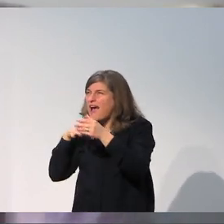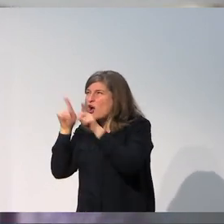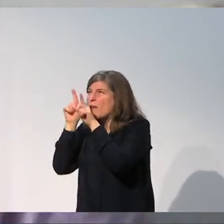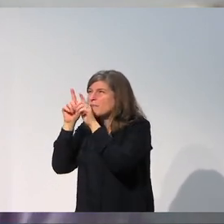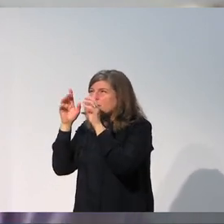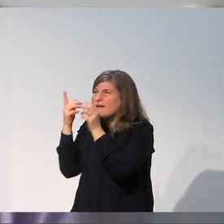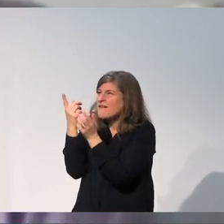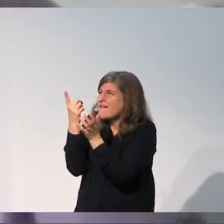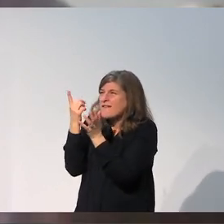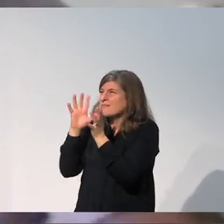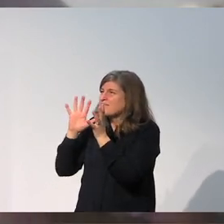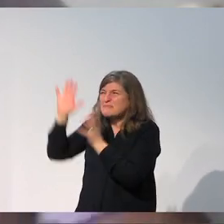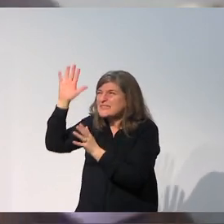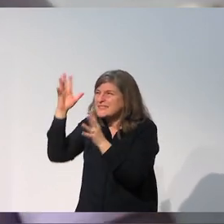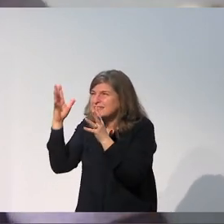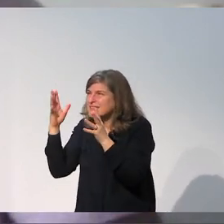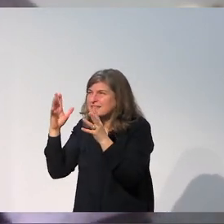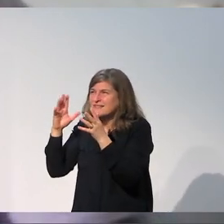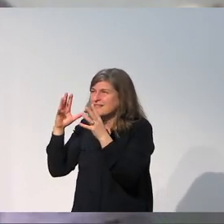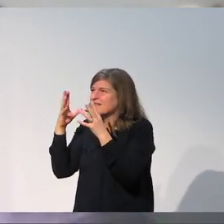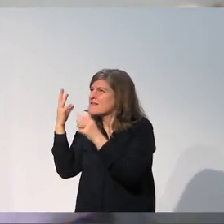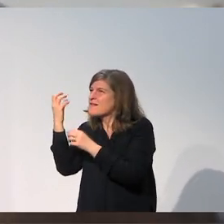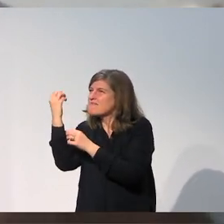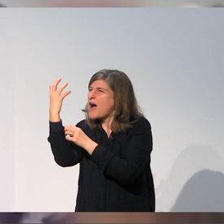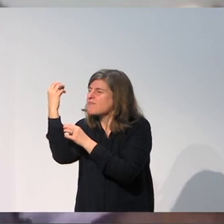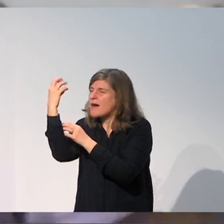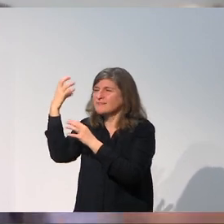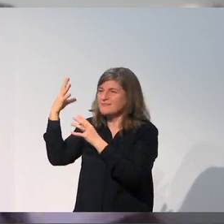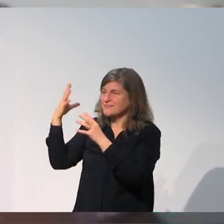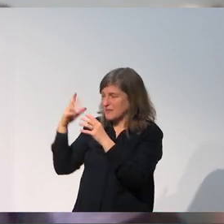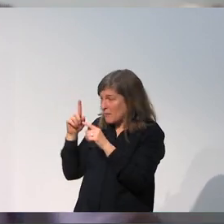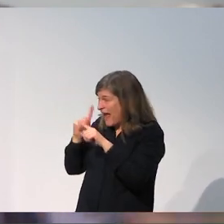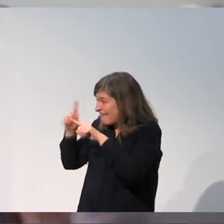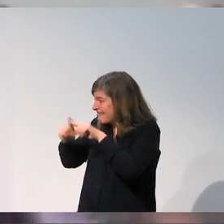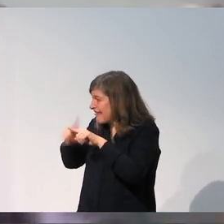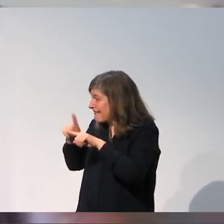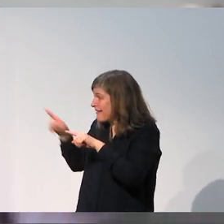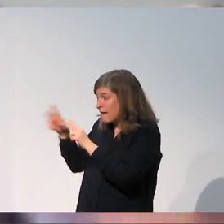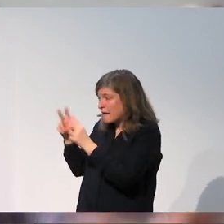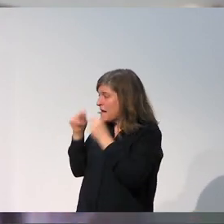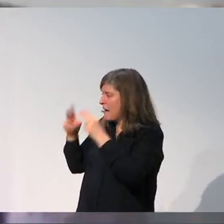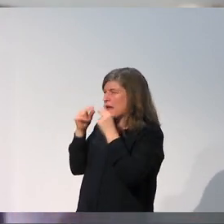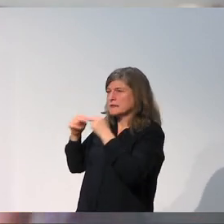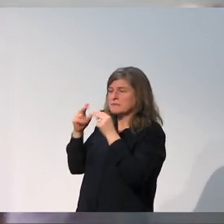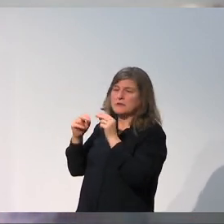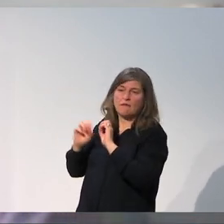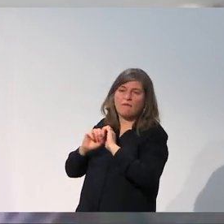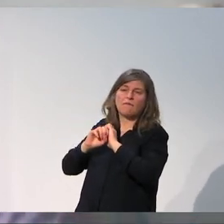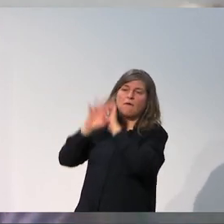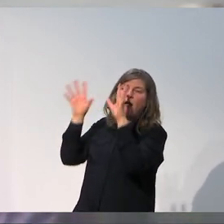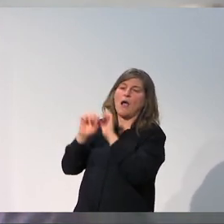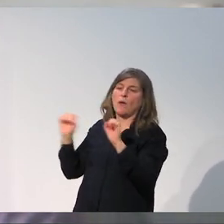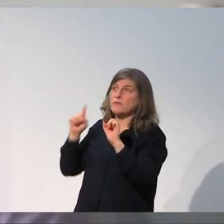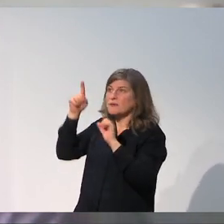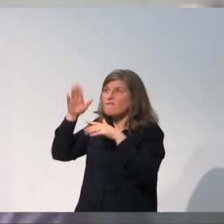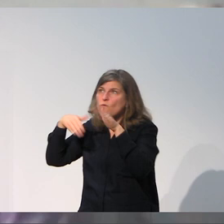des vénures, tout le cœur battant. Enfin, c'est-à-dire qu'on a vraiment ce genre d'organisme fabuleux du soleil, très complet. Mais en